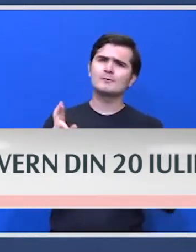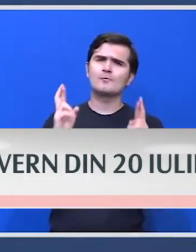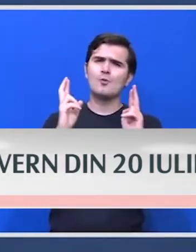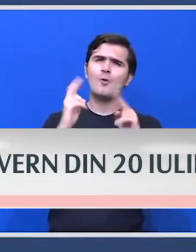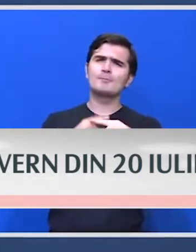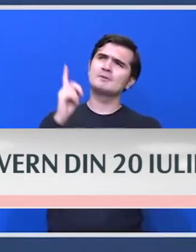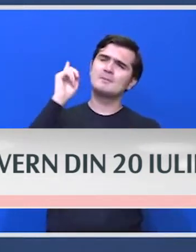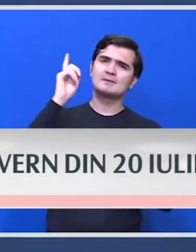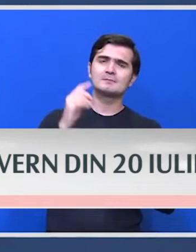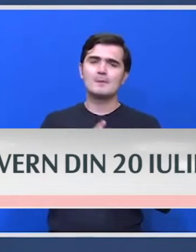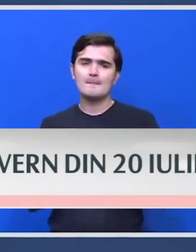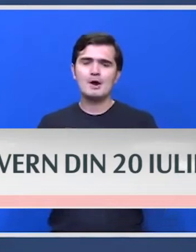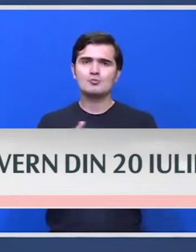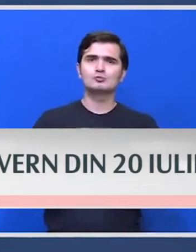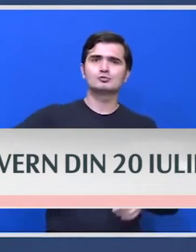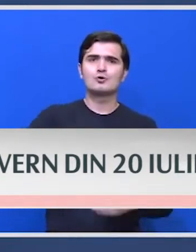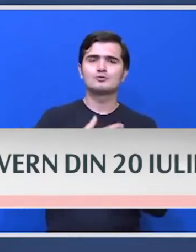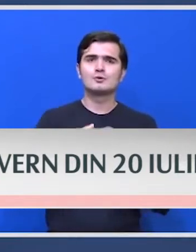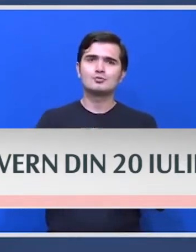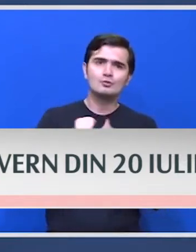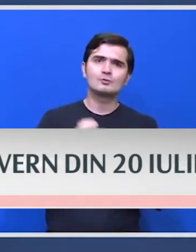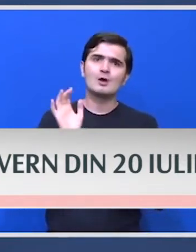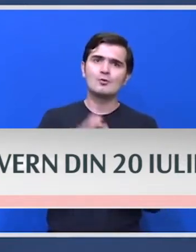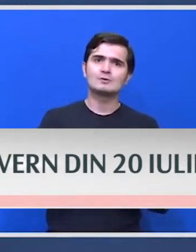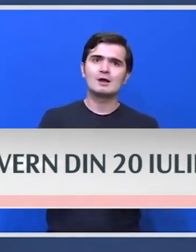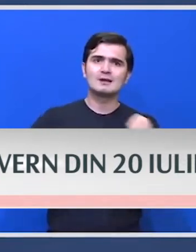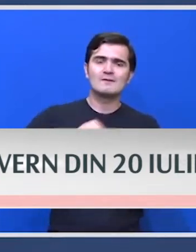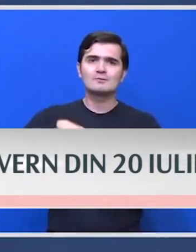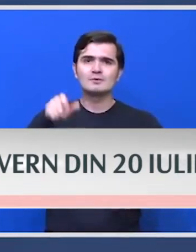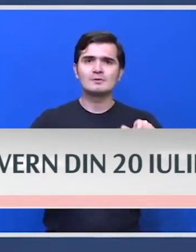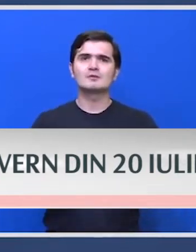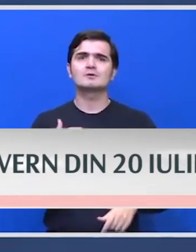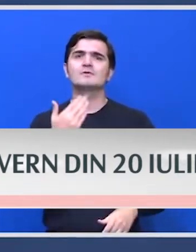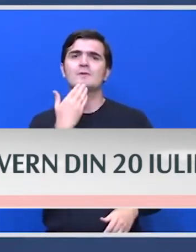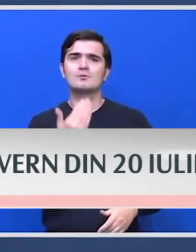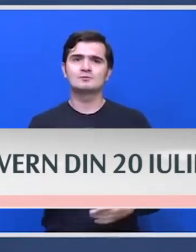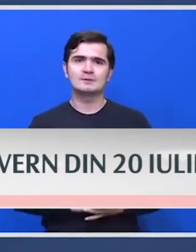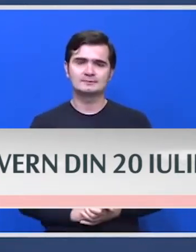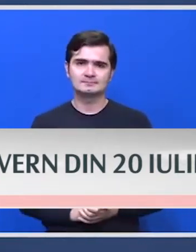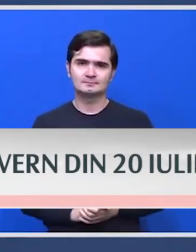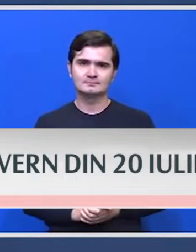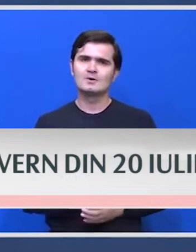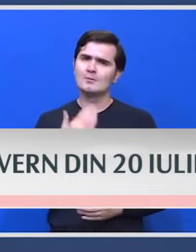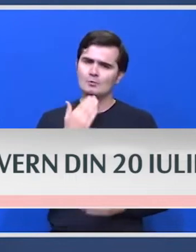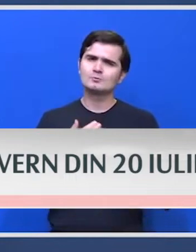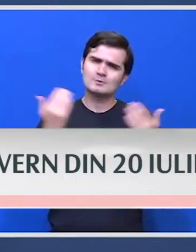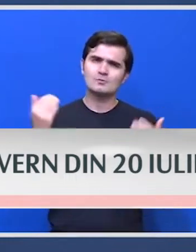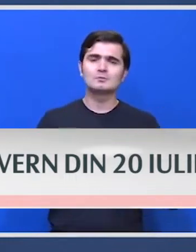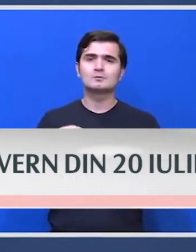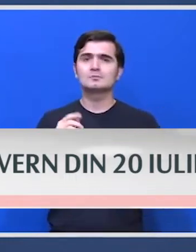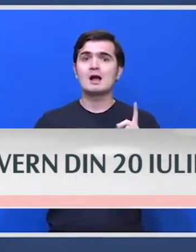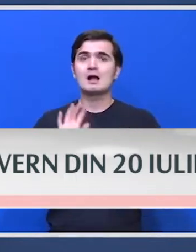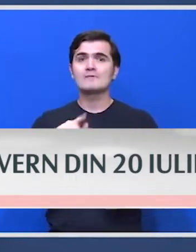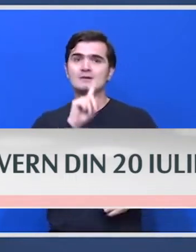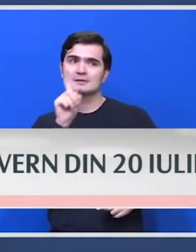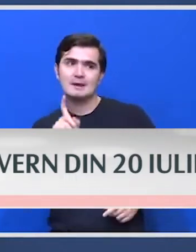parcursul nostru în ceea ce privește lupta în domeniul traficului de persoane. Vă mulțumesc! Mulțumesc și eu foarte mult, doamna consilier de stat. Vă rog dacă aveți